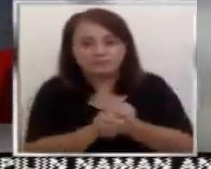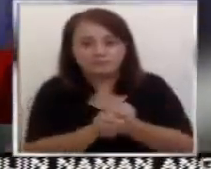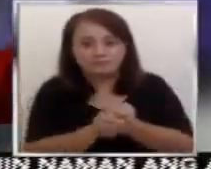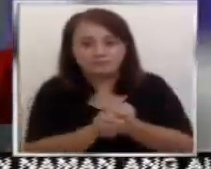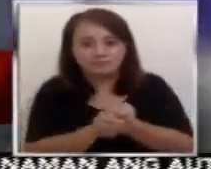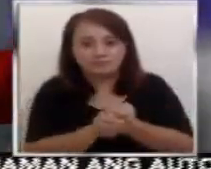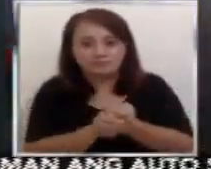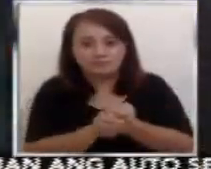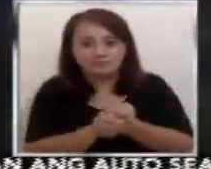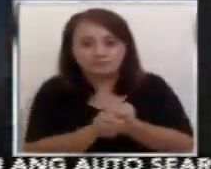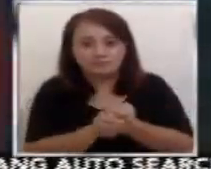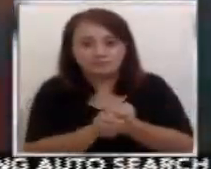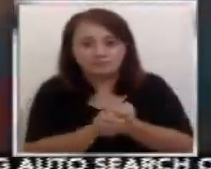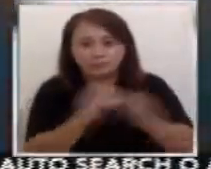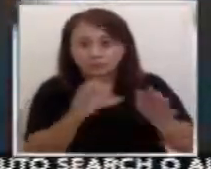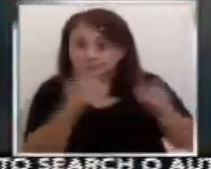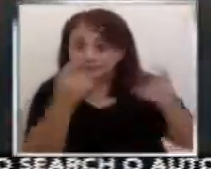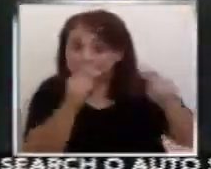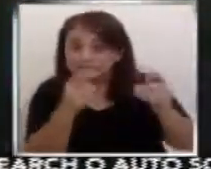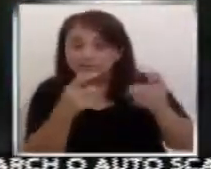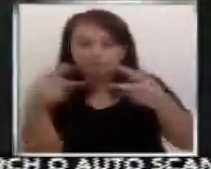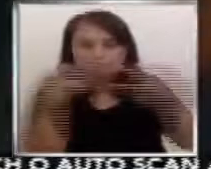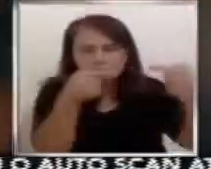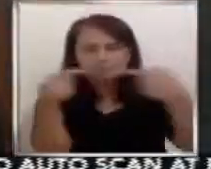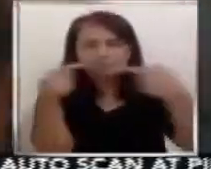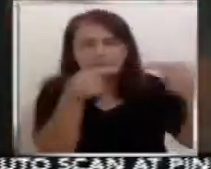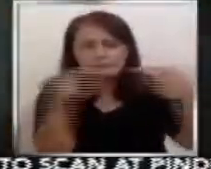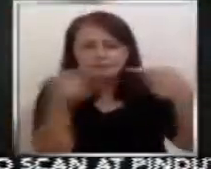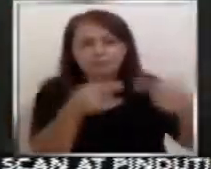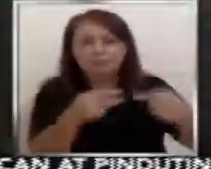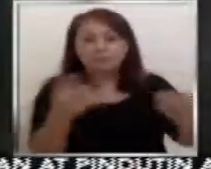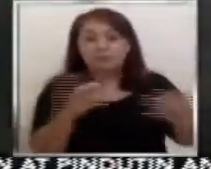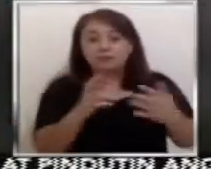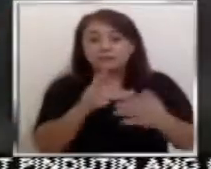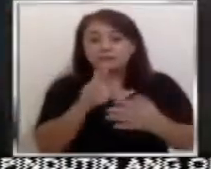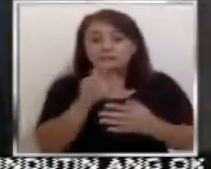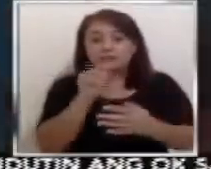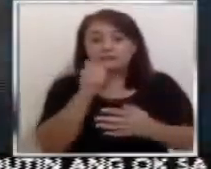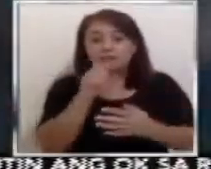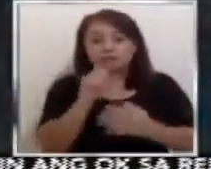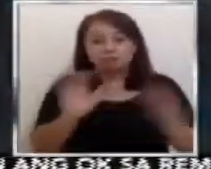Oo, sige, subukan mo. Pero si Ragos biglang humarap sa mga pulis at kinumpronta mga ito.